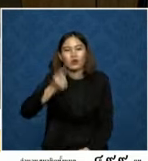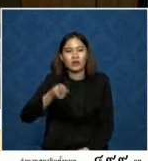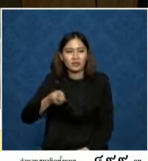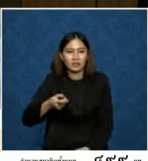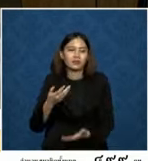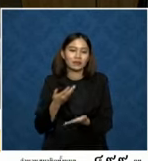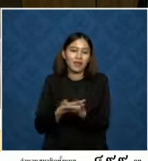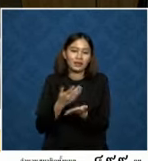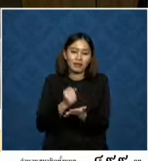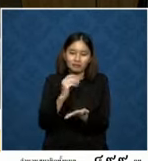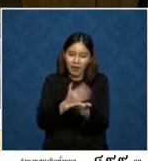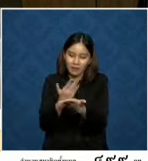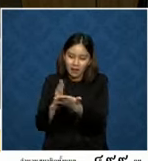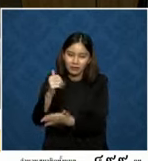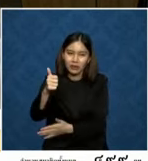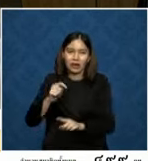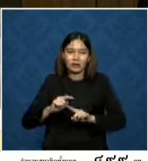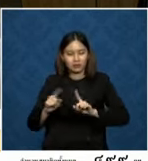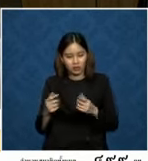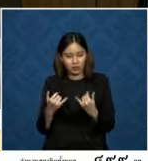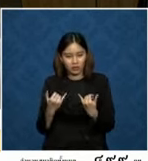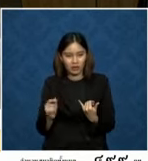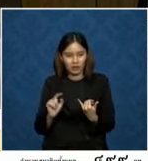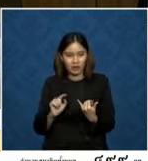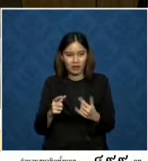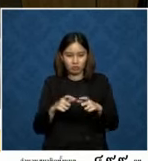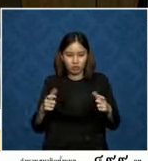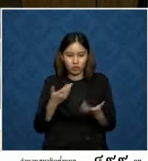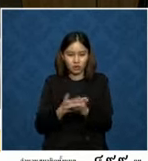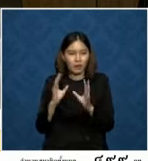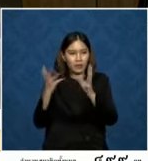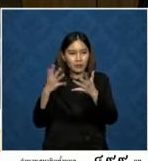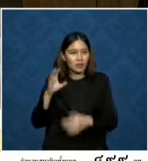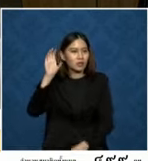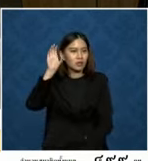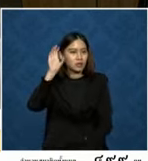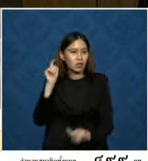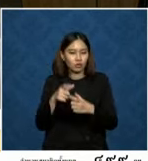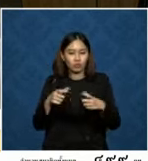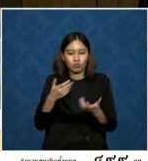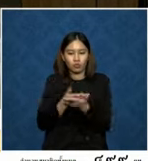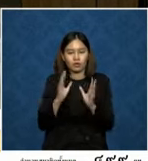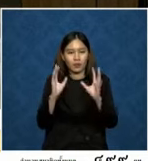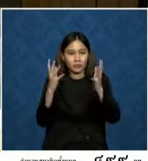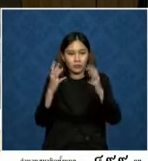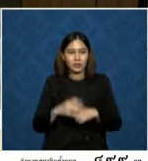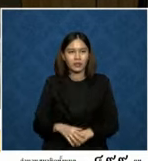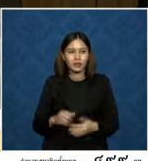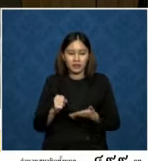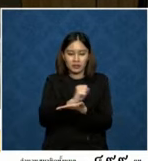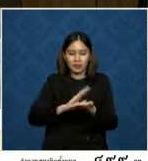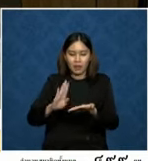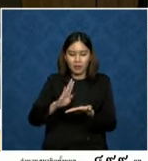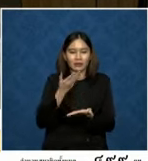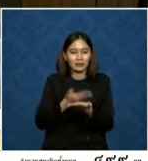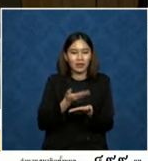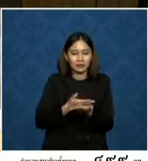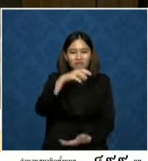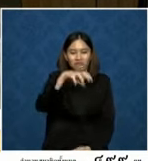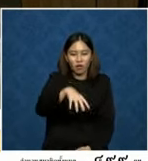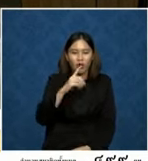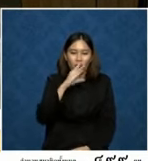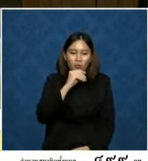นจ่ายไปก็ยังทำได้แต่ตรงนี้เครื่องมือในการเช็คจะไม่มีความเชื่อถือของเช็คจะไม่มีดังนั้นเนี่ยสถาบันการเมืองเราไม่เคยพูดถึงเลย